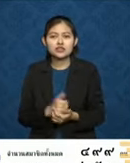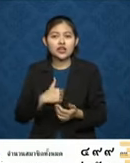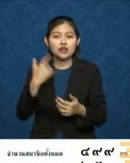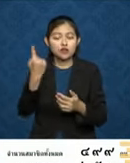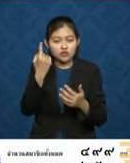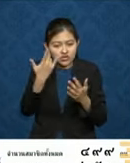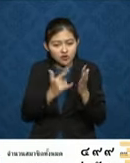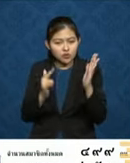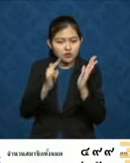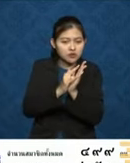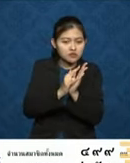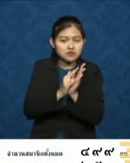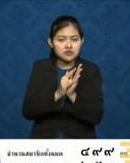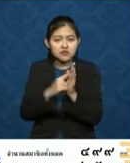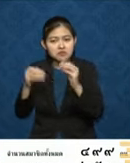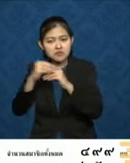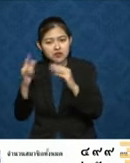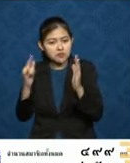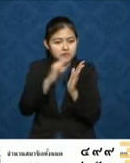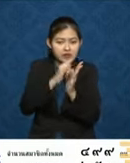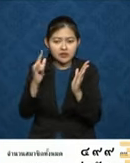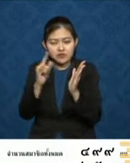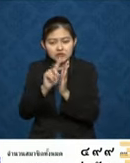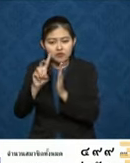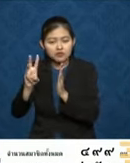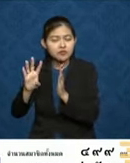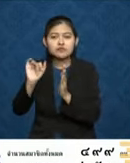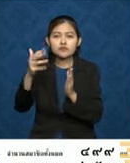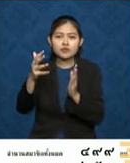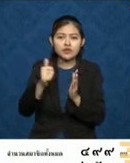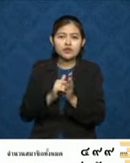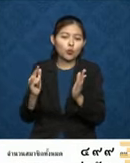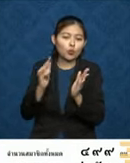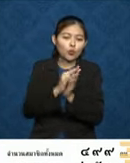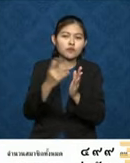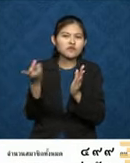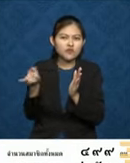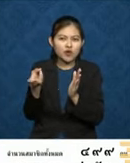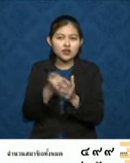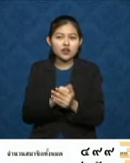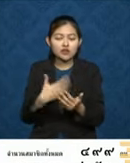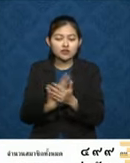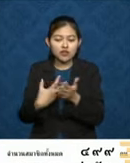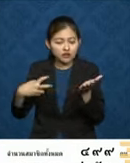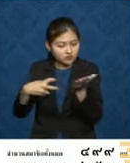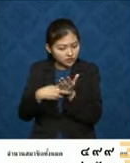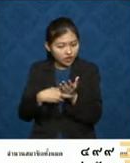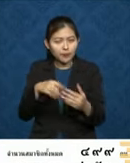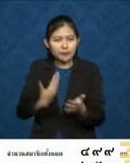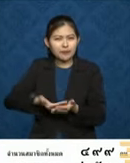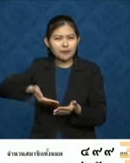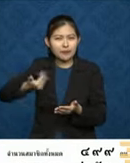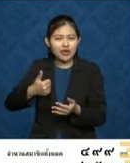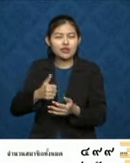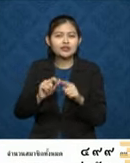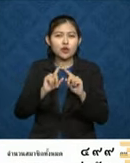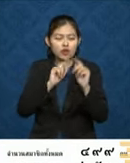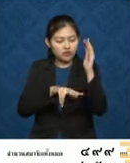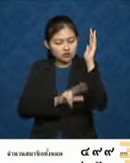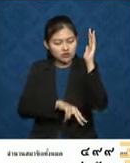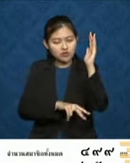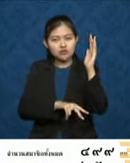บินนะครับแม้ในบางครั้งราคาค่าตั๋วการเดินทางเปรียบเสมือนโดนโจรปล้นแต่พี่น้องจังหวัดชาย